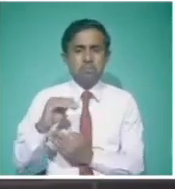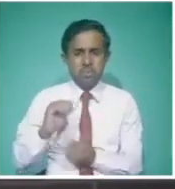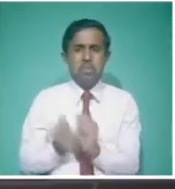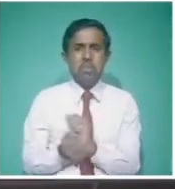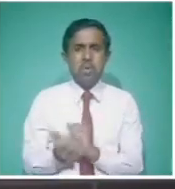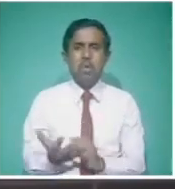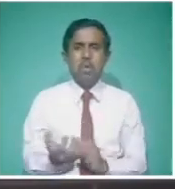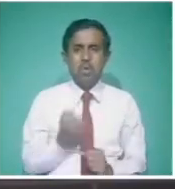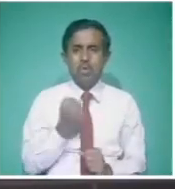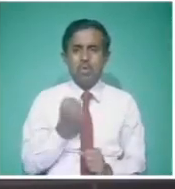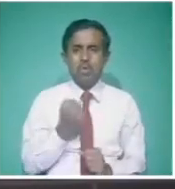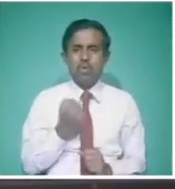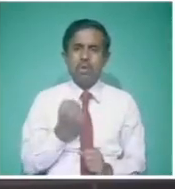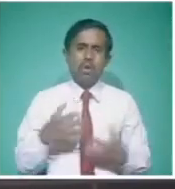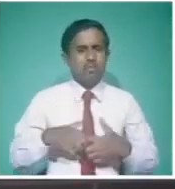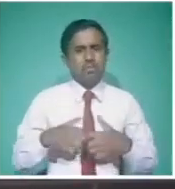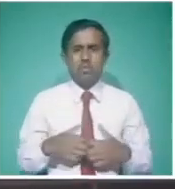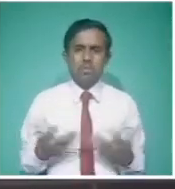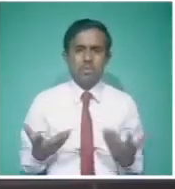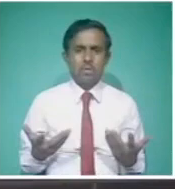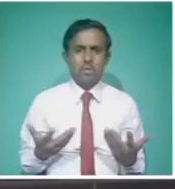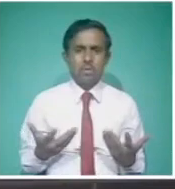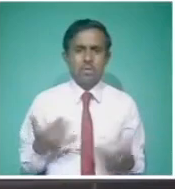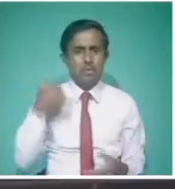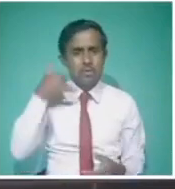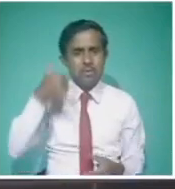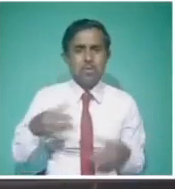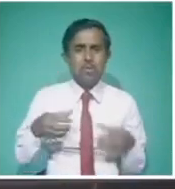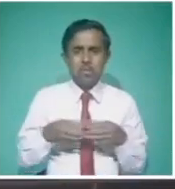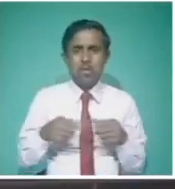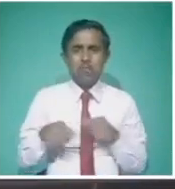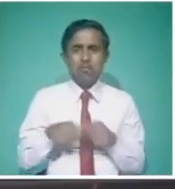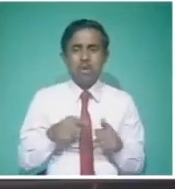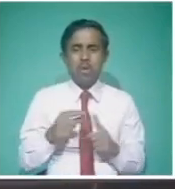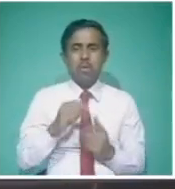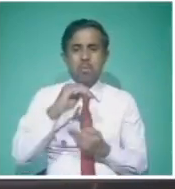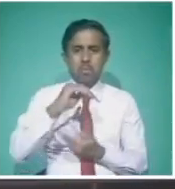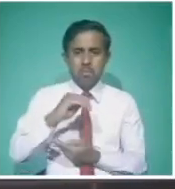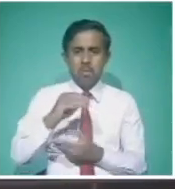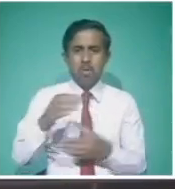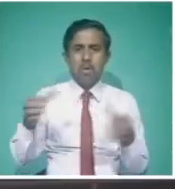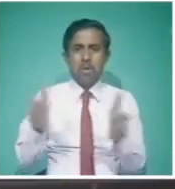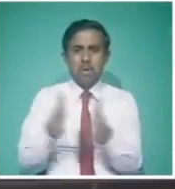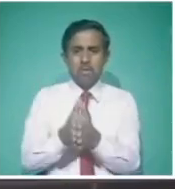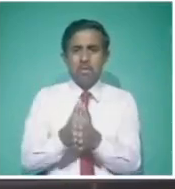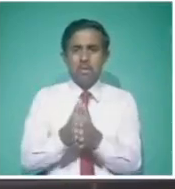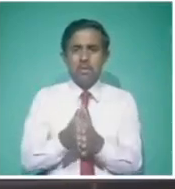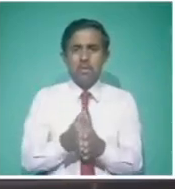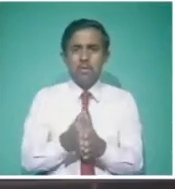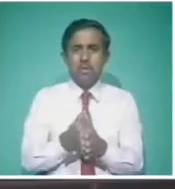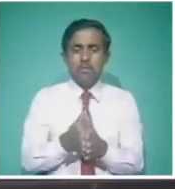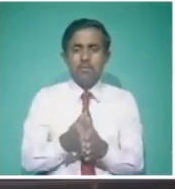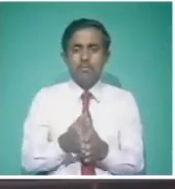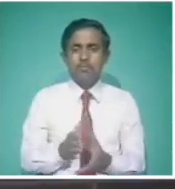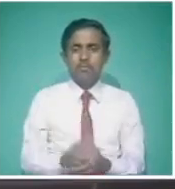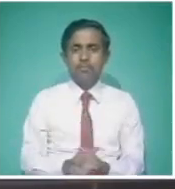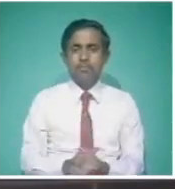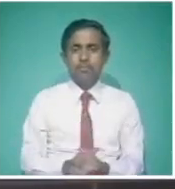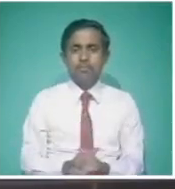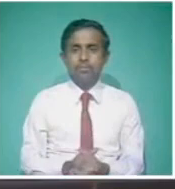ඕන. ඒ ගැන කිසිම සැකයක් නැහැ. අපි සමගි ජන බලවේගය හැටියට පෞද්ගලික අංශයත් එක්ක ඒ ඒ ඒ